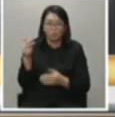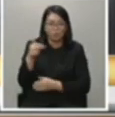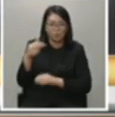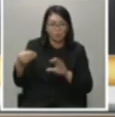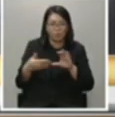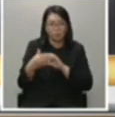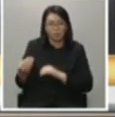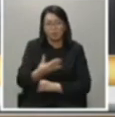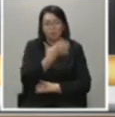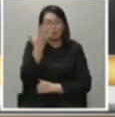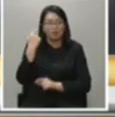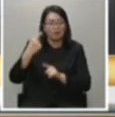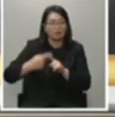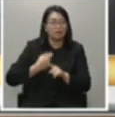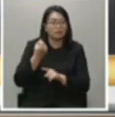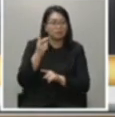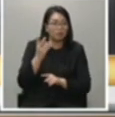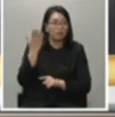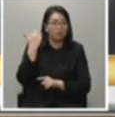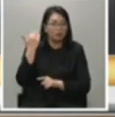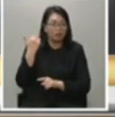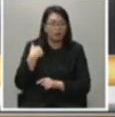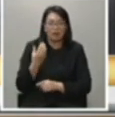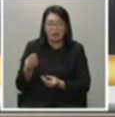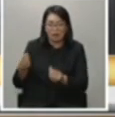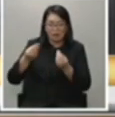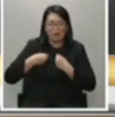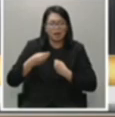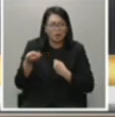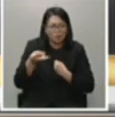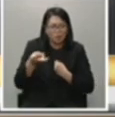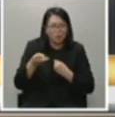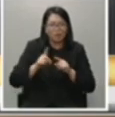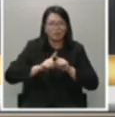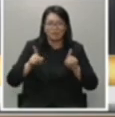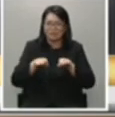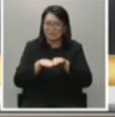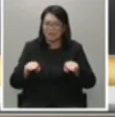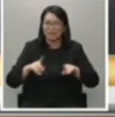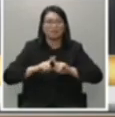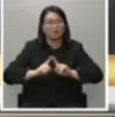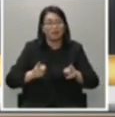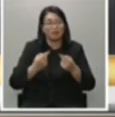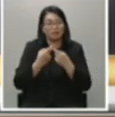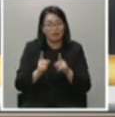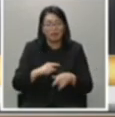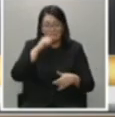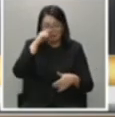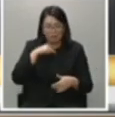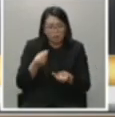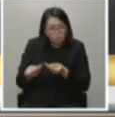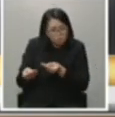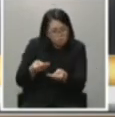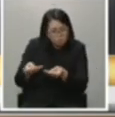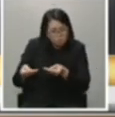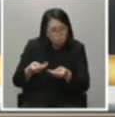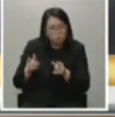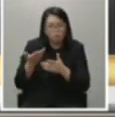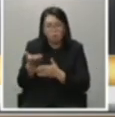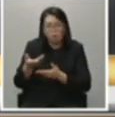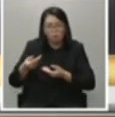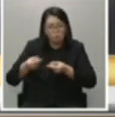เมื่อเดือนธันวาคมที่ผ่านมาเราไม่ได้ได้น้อยเพราะว่าหลักเกณฑ์นี้ค่ะแต่ได้น้อยเพราะว่าไทยเจรจาล้มเหลว